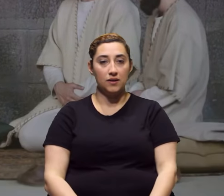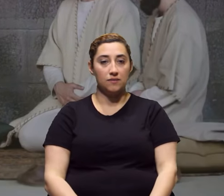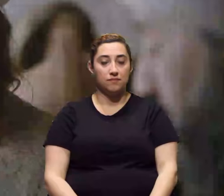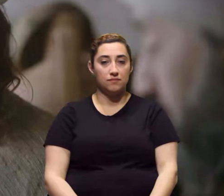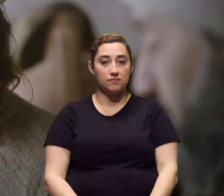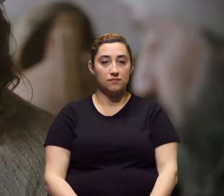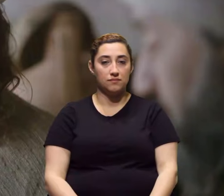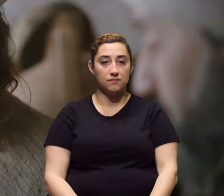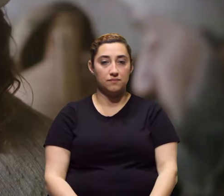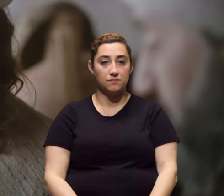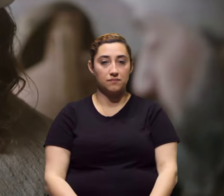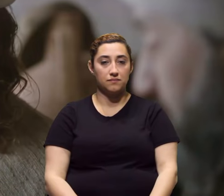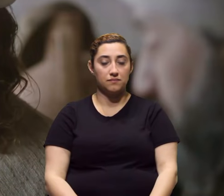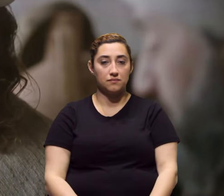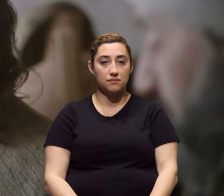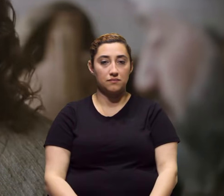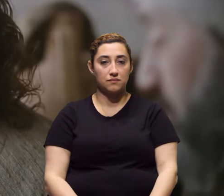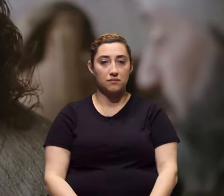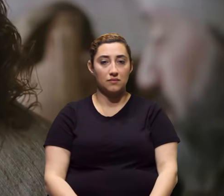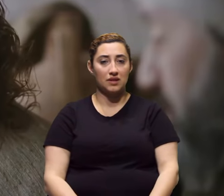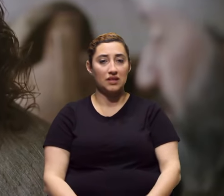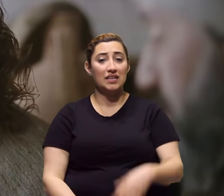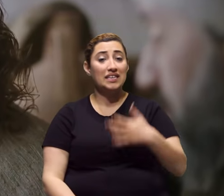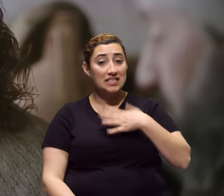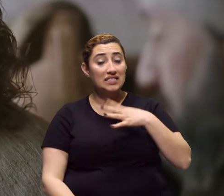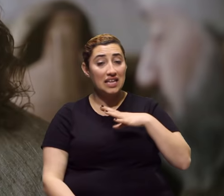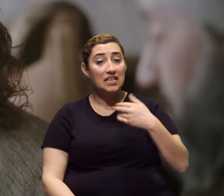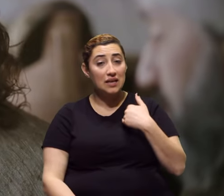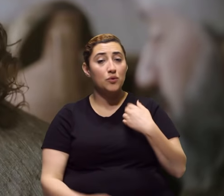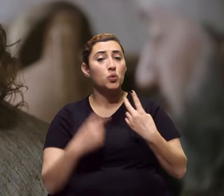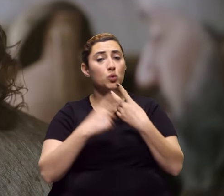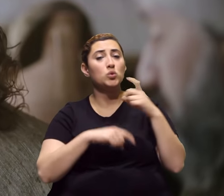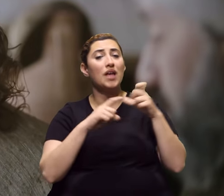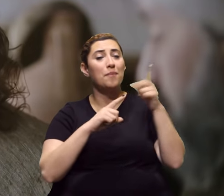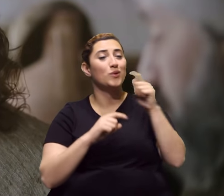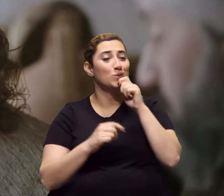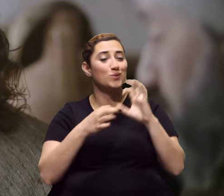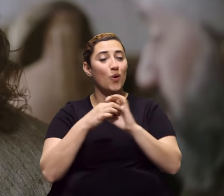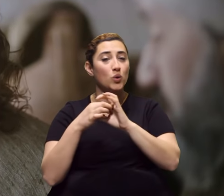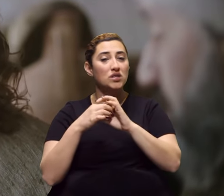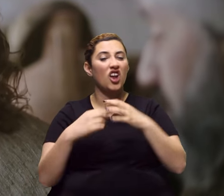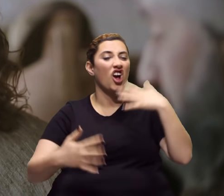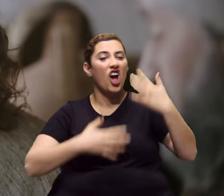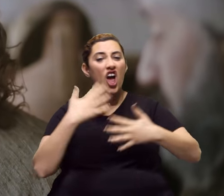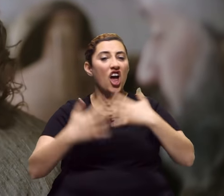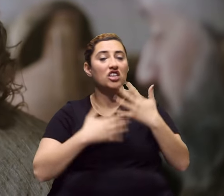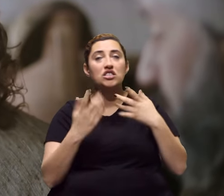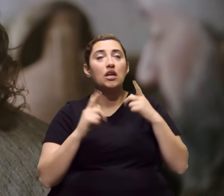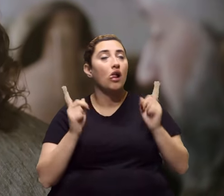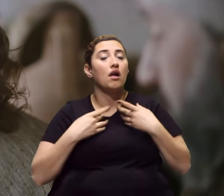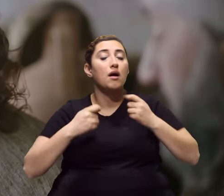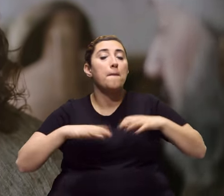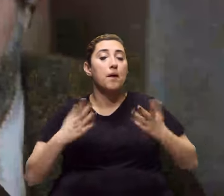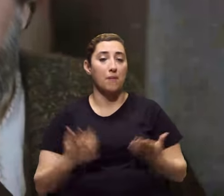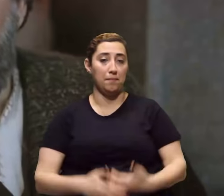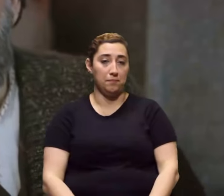Heh. Ali Taygu kafa salladı. İstesem bile Yunus Emre'nin sözlerini bulandırmak imkan